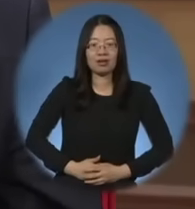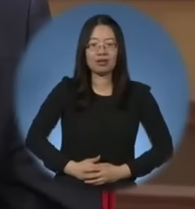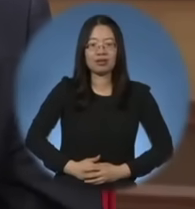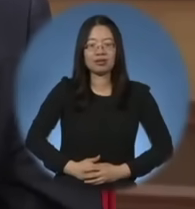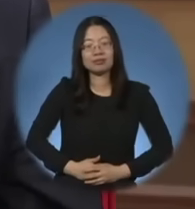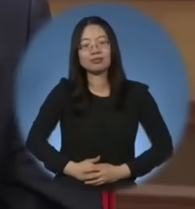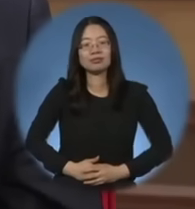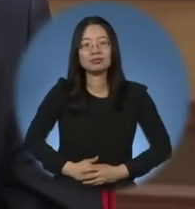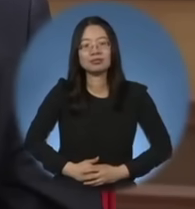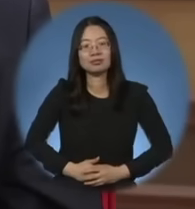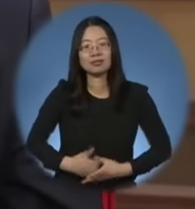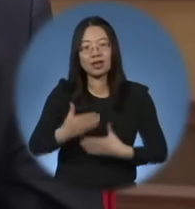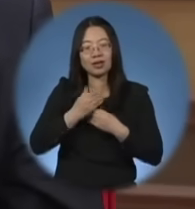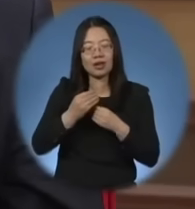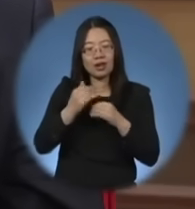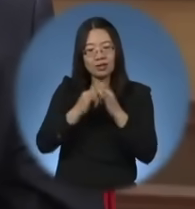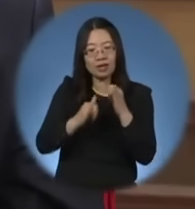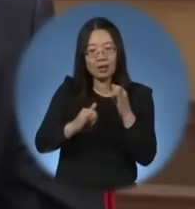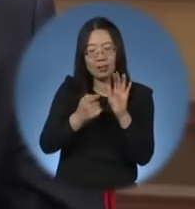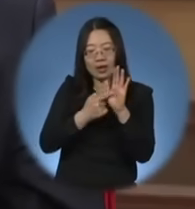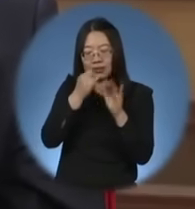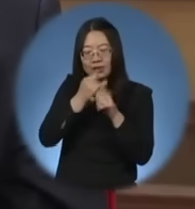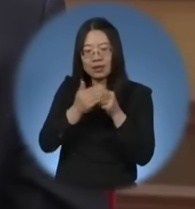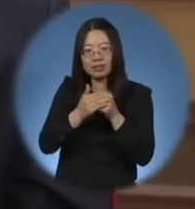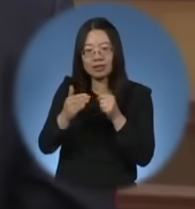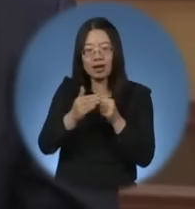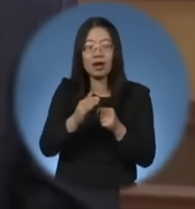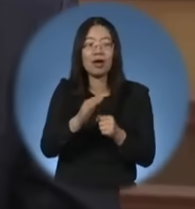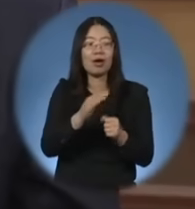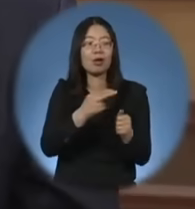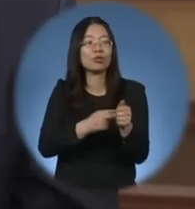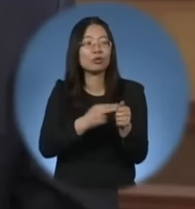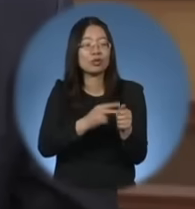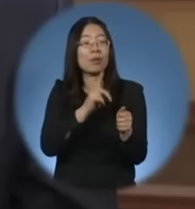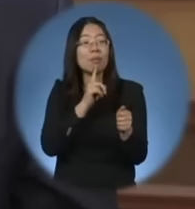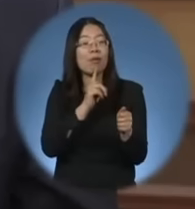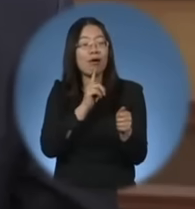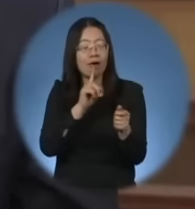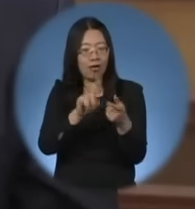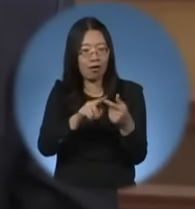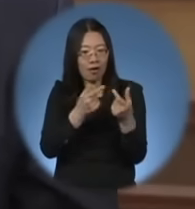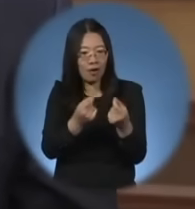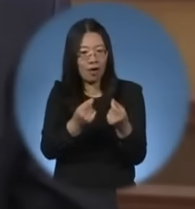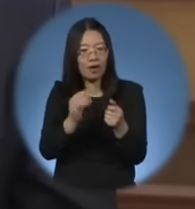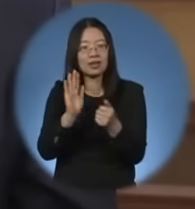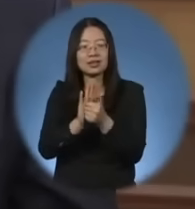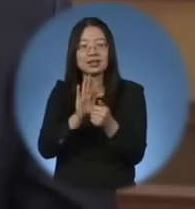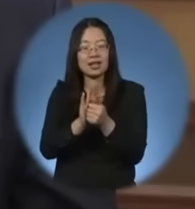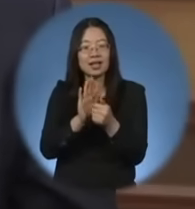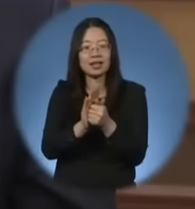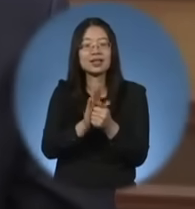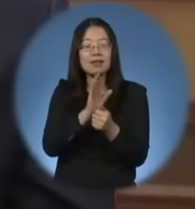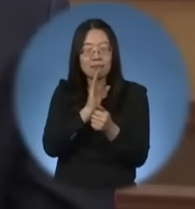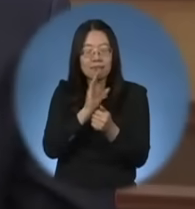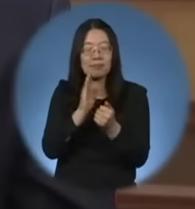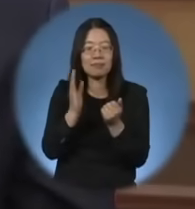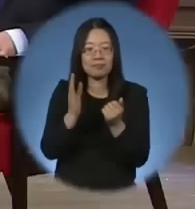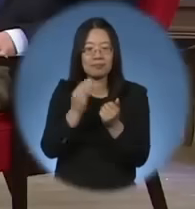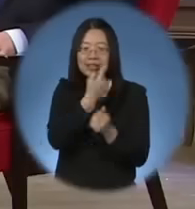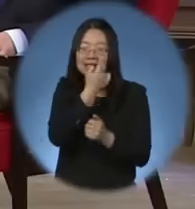역사이고 발표했으니 그 사람 날 보고 아 비조선 교수 맞구나 맞구나 이거 지지하는